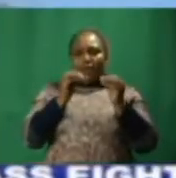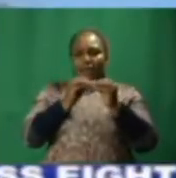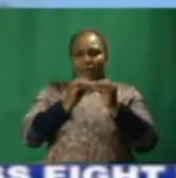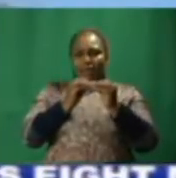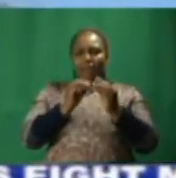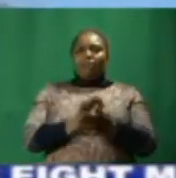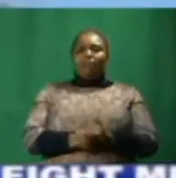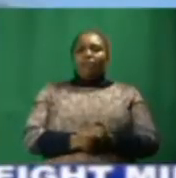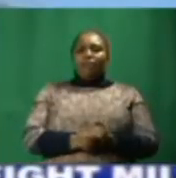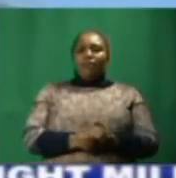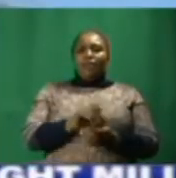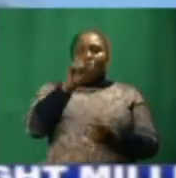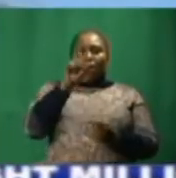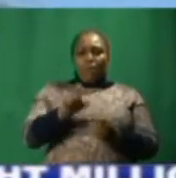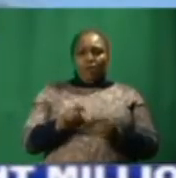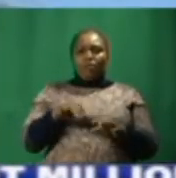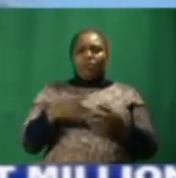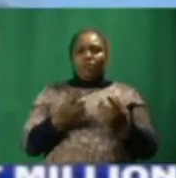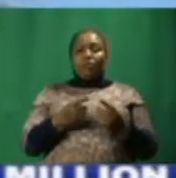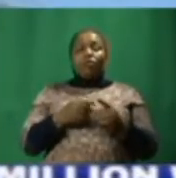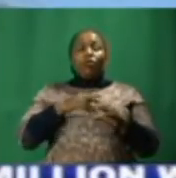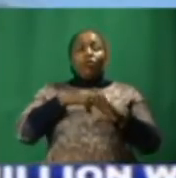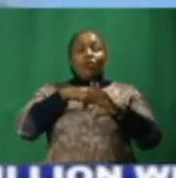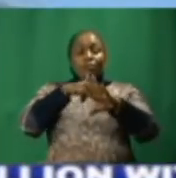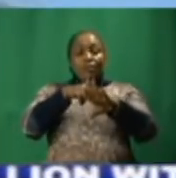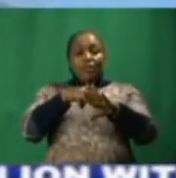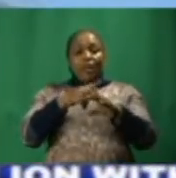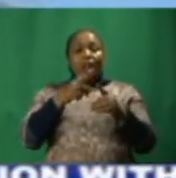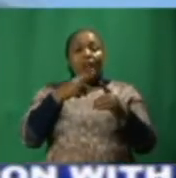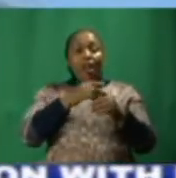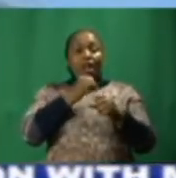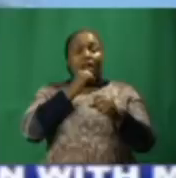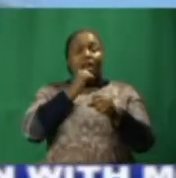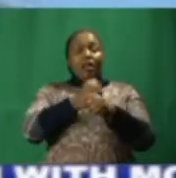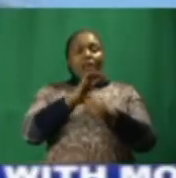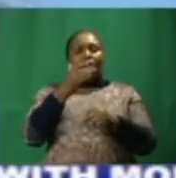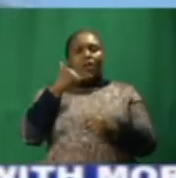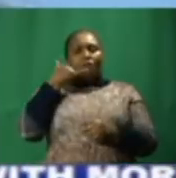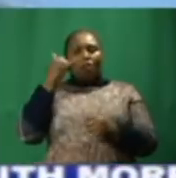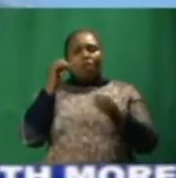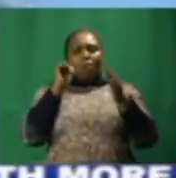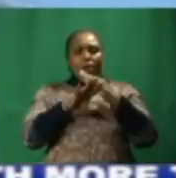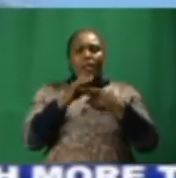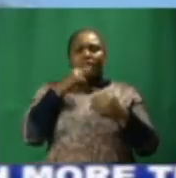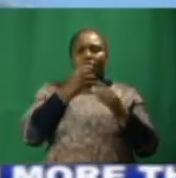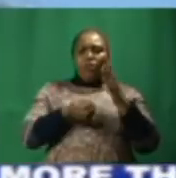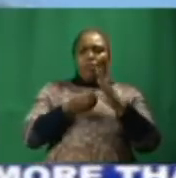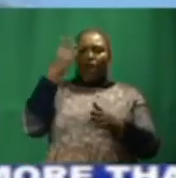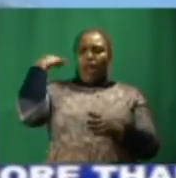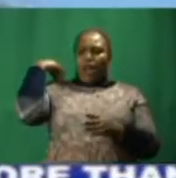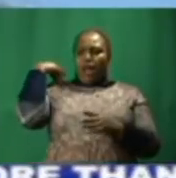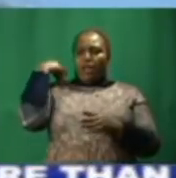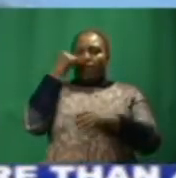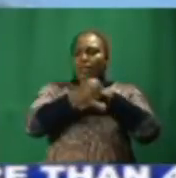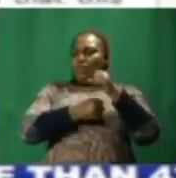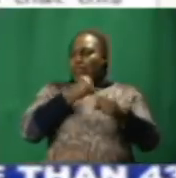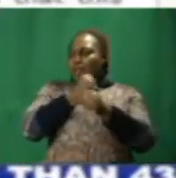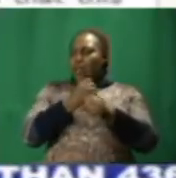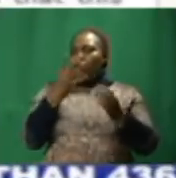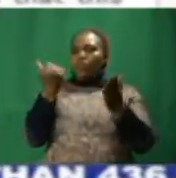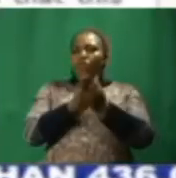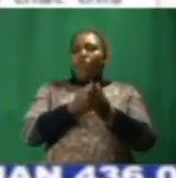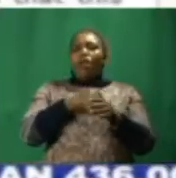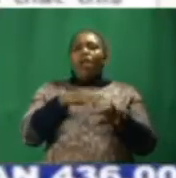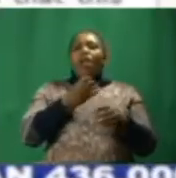Lo khulumela inkampani emaphosi netincingo Ncobile Magagula uthi bacale eminyakeni lophelile kutfola tikhalo ngale